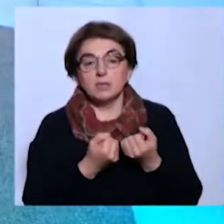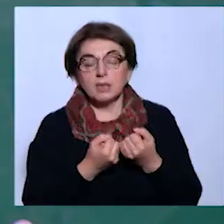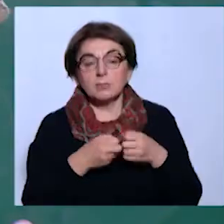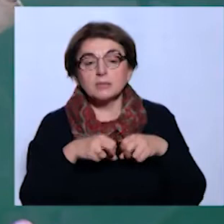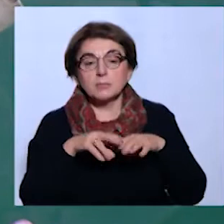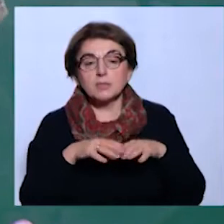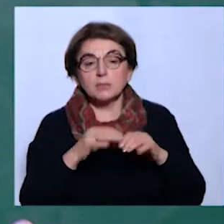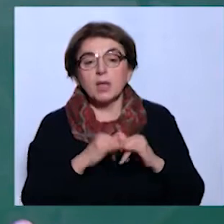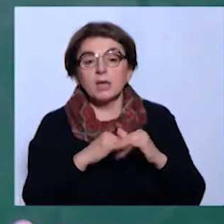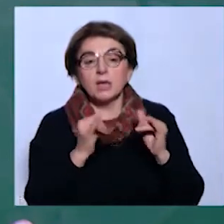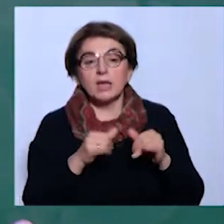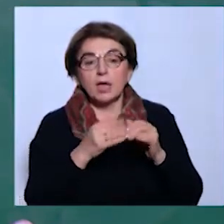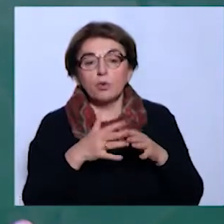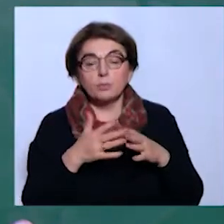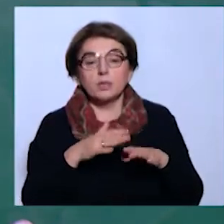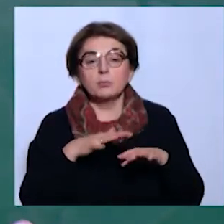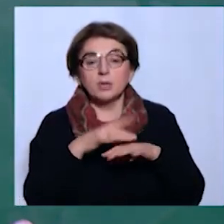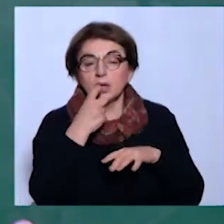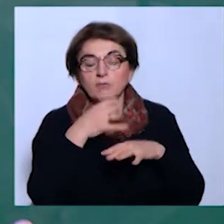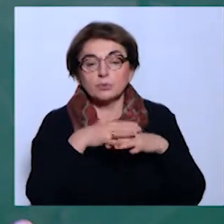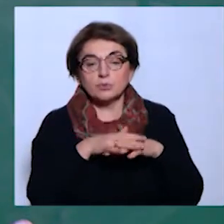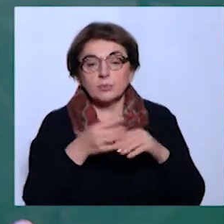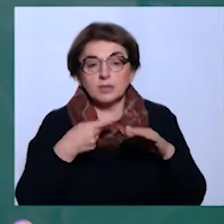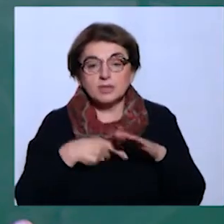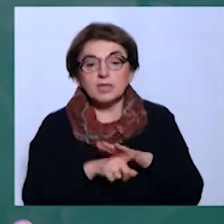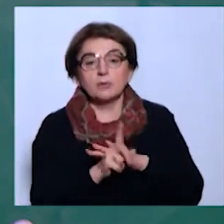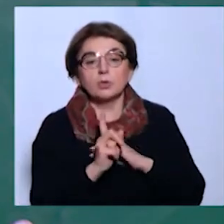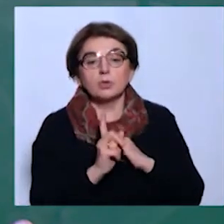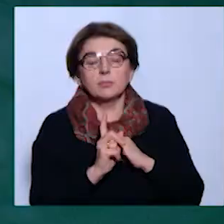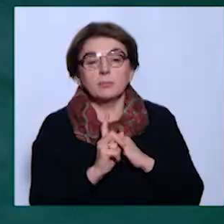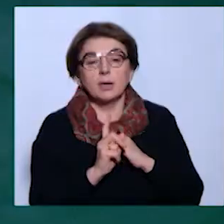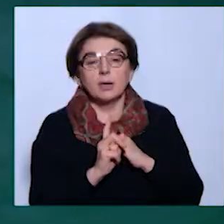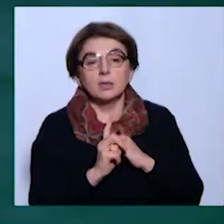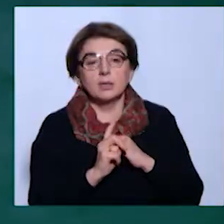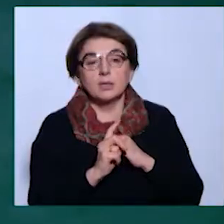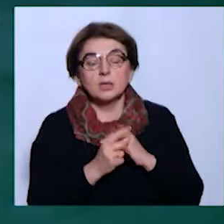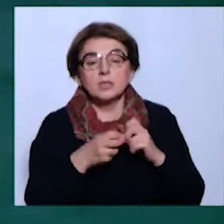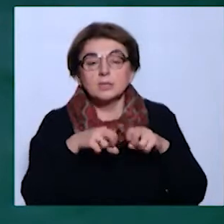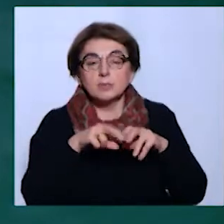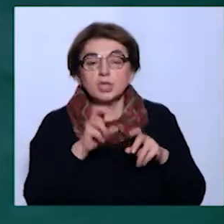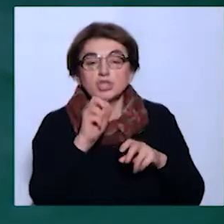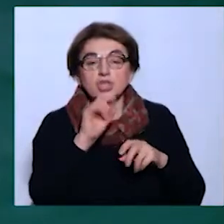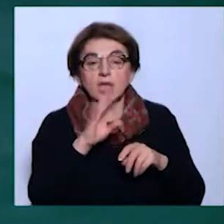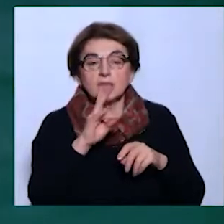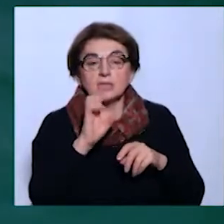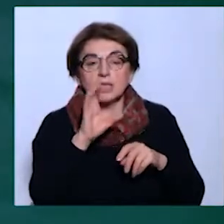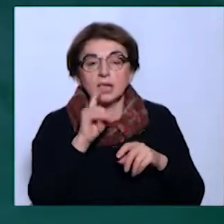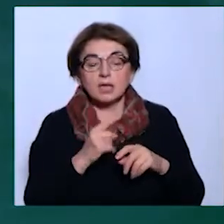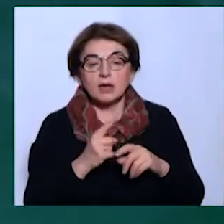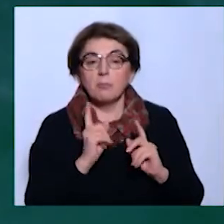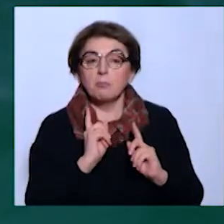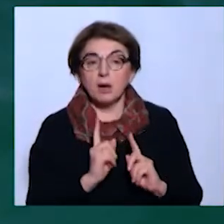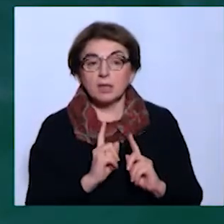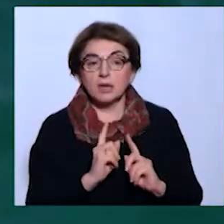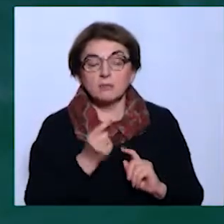კვერცხუჯრედი. განაყოფიერებული კვერცხუჯრედისაგან წარმოიქმნება ჩანასახი. მაგრამ